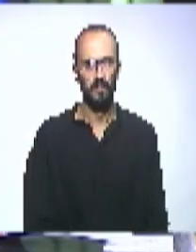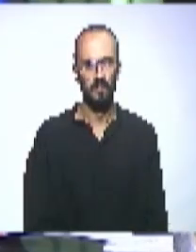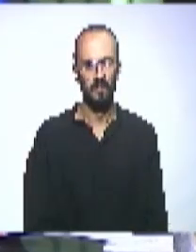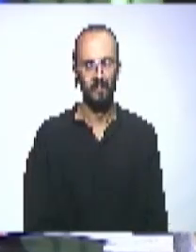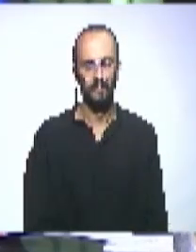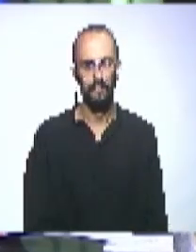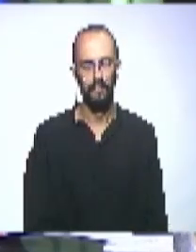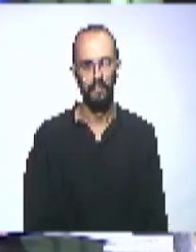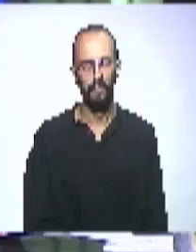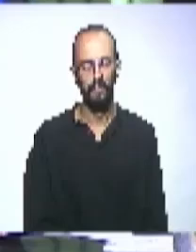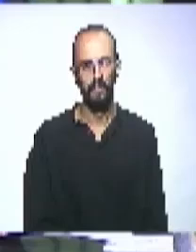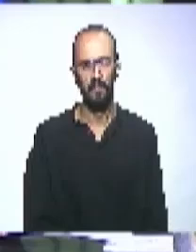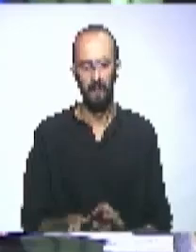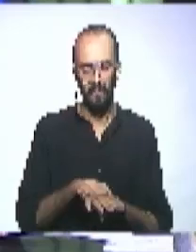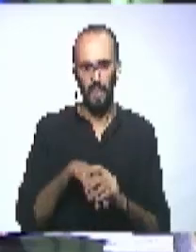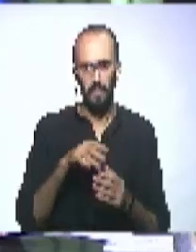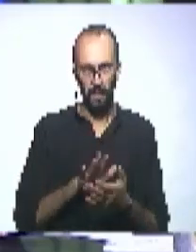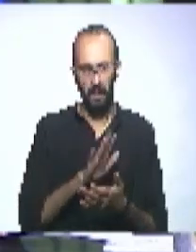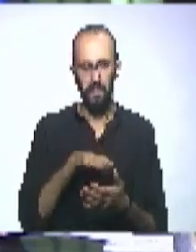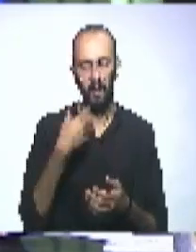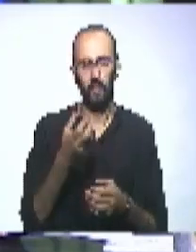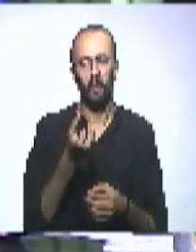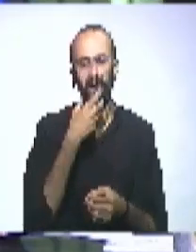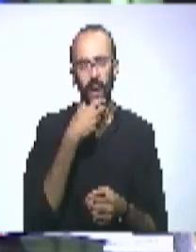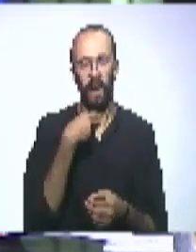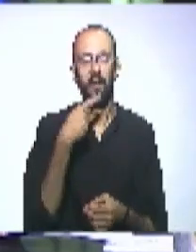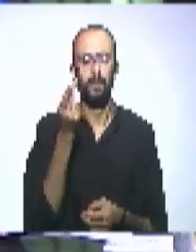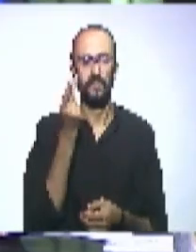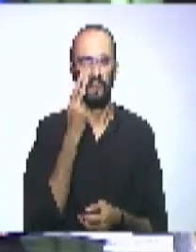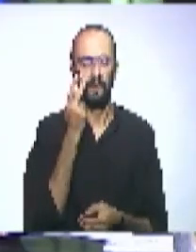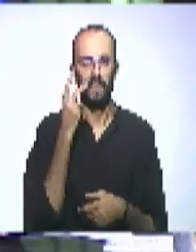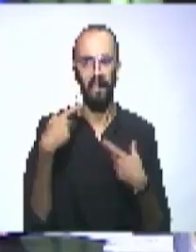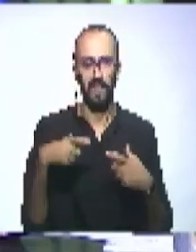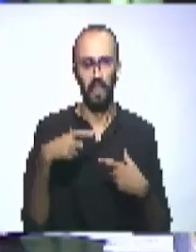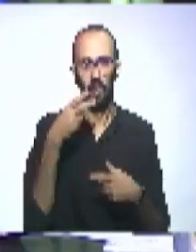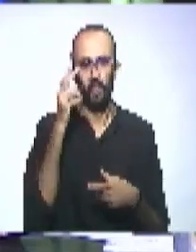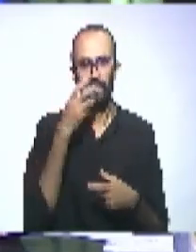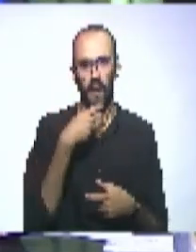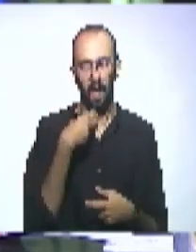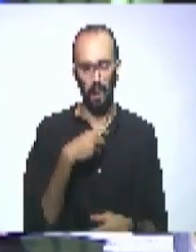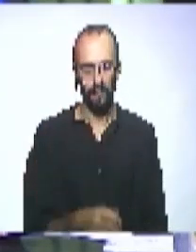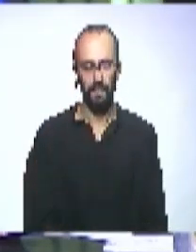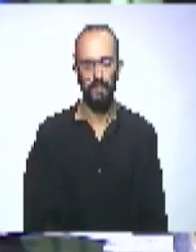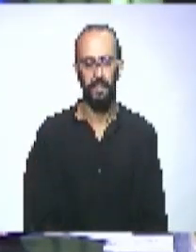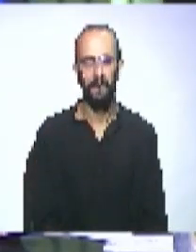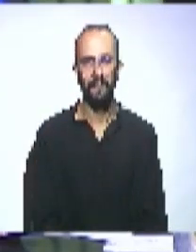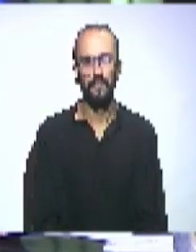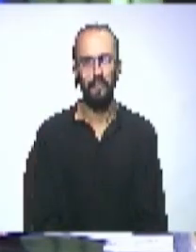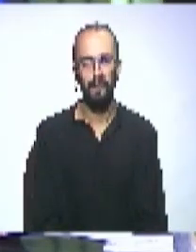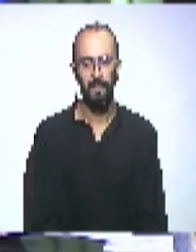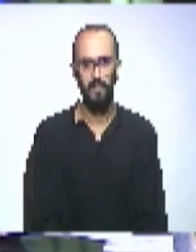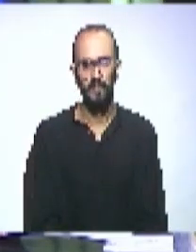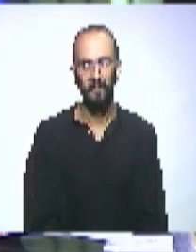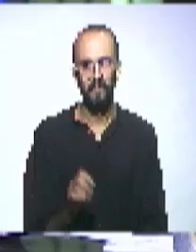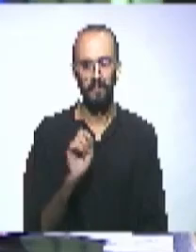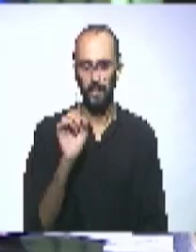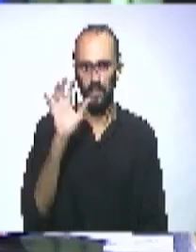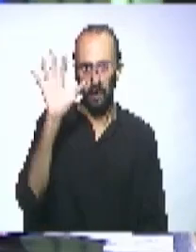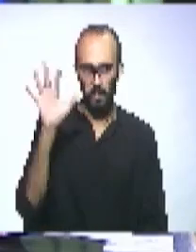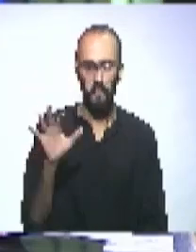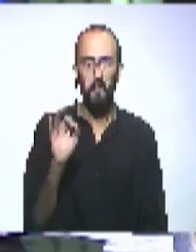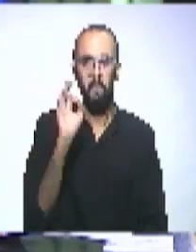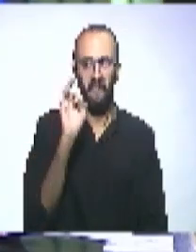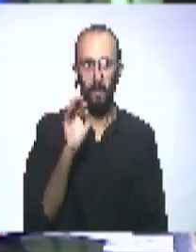العجينة وبعدين نبقى نقطع التفاح وبعدين نحطهم وننزلهم. كويس. احنا المقادير على الشاشة، هي المفروض